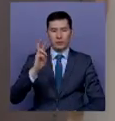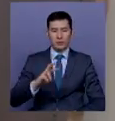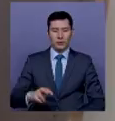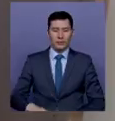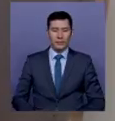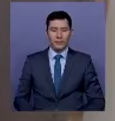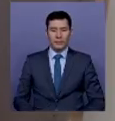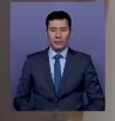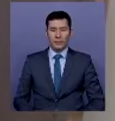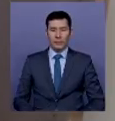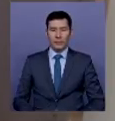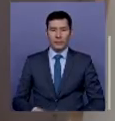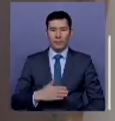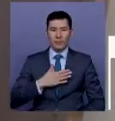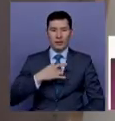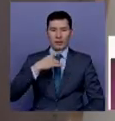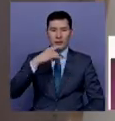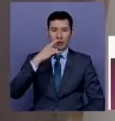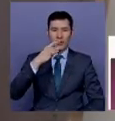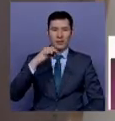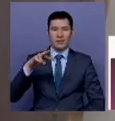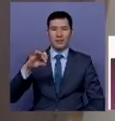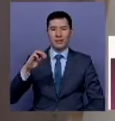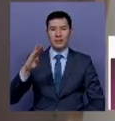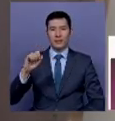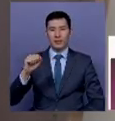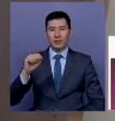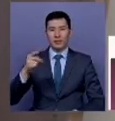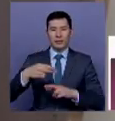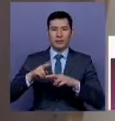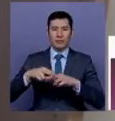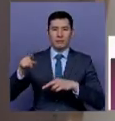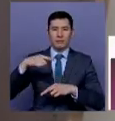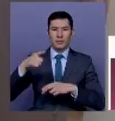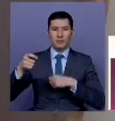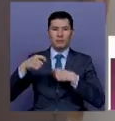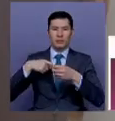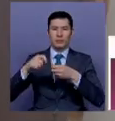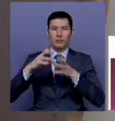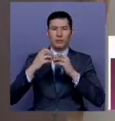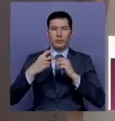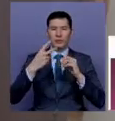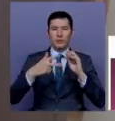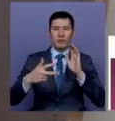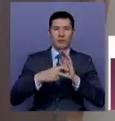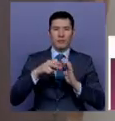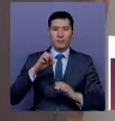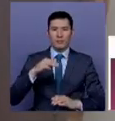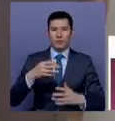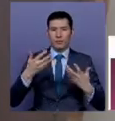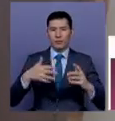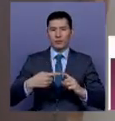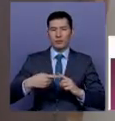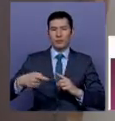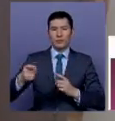Наши страны связывают традиционные отношения дружбы и сотрудничества. Екі ел арасындағы 28 жылдық дипломатиялық байланысты дәстүрлі достық қарым-қатынас